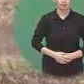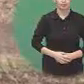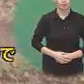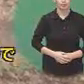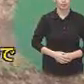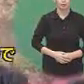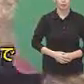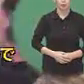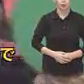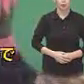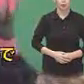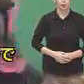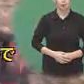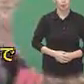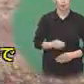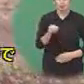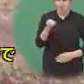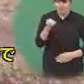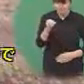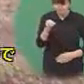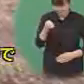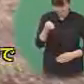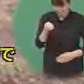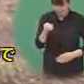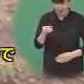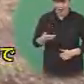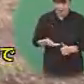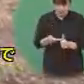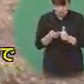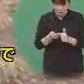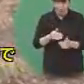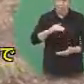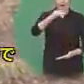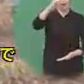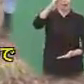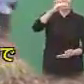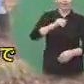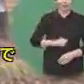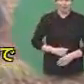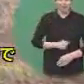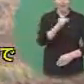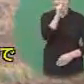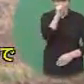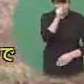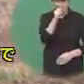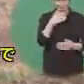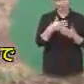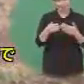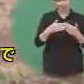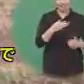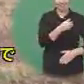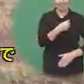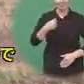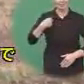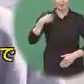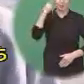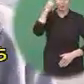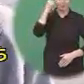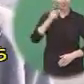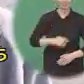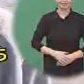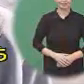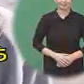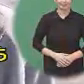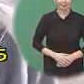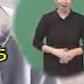たあちっちゃい種がねこんなに大きくなるんでやぱ何でも作ってみて経験ですね